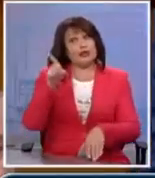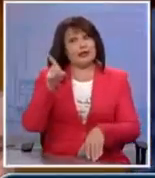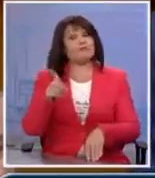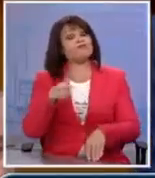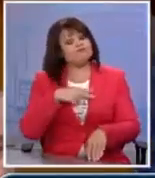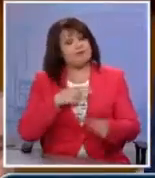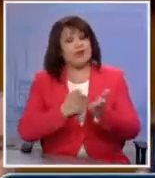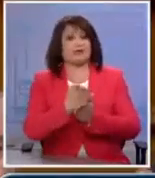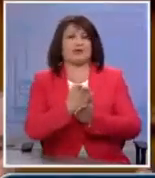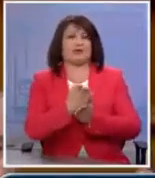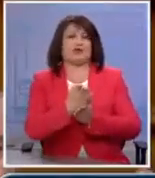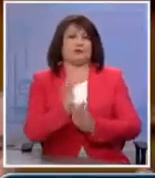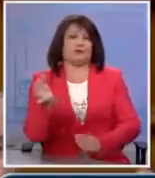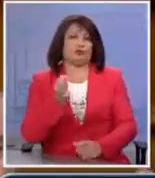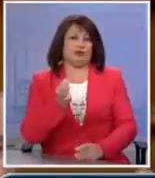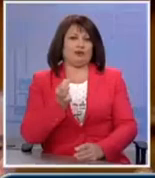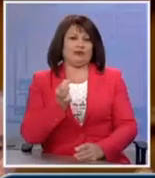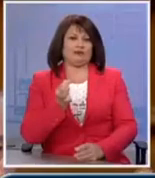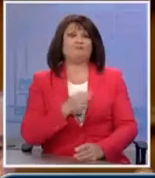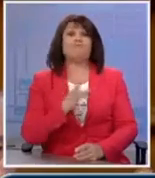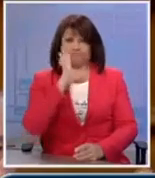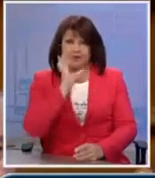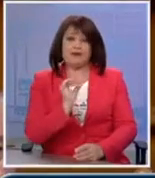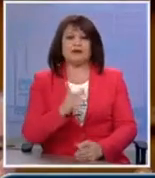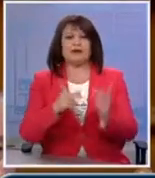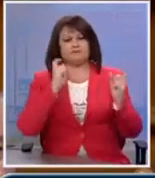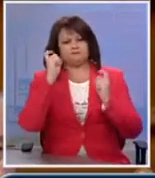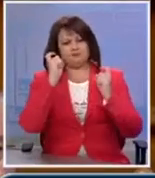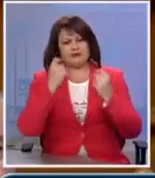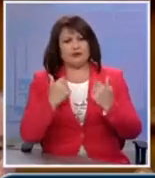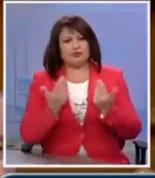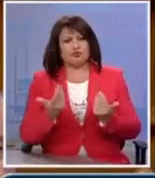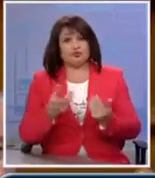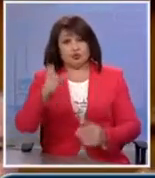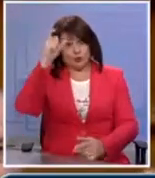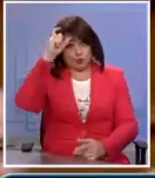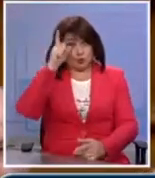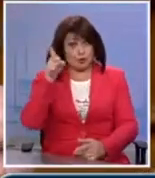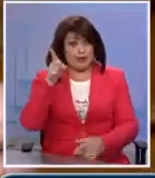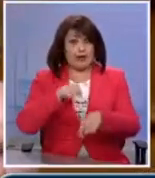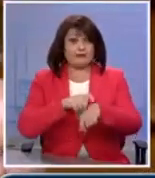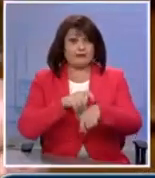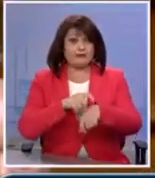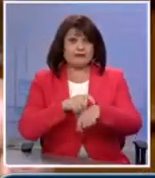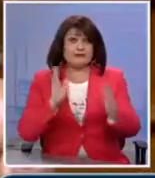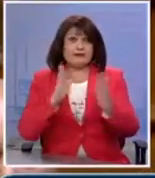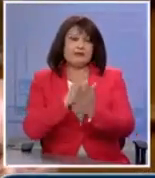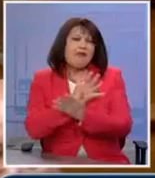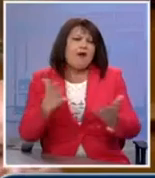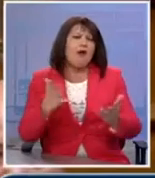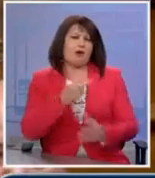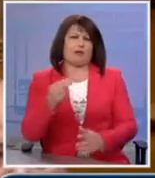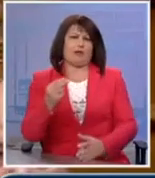δίκιο. Είναι πραγματικά, αν αναλογιστεί κανείς, η Τουρκία αυτή τη στιγμή αντιμετωπίζει ένα τεράστιο θέμα.